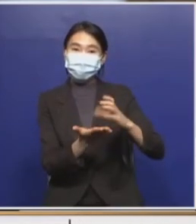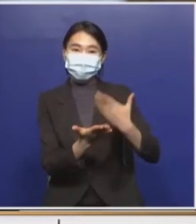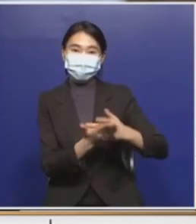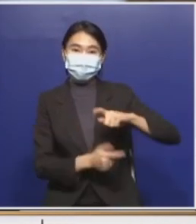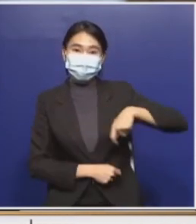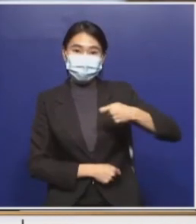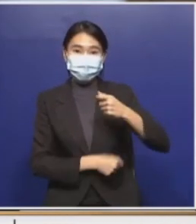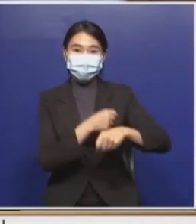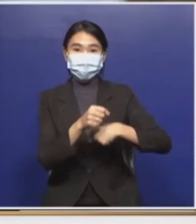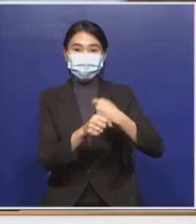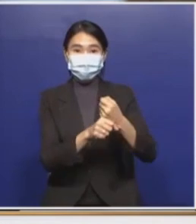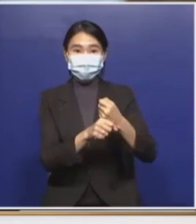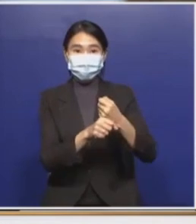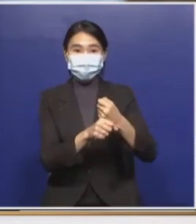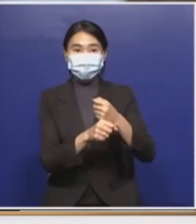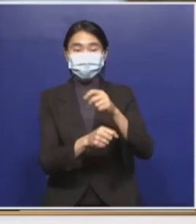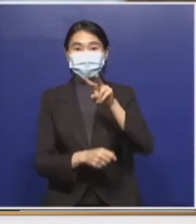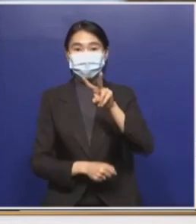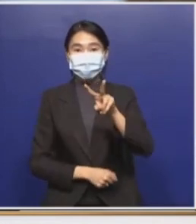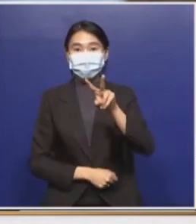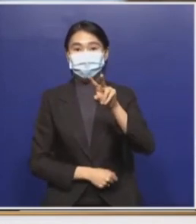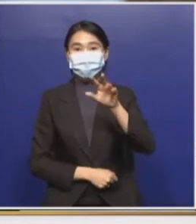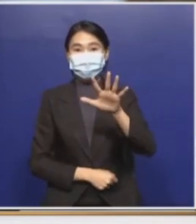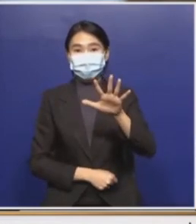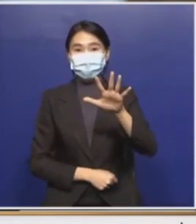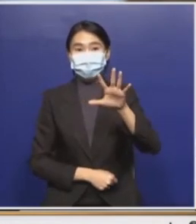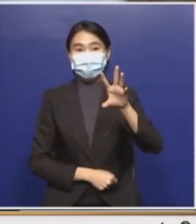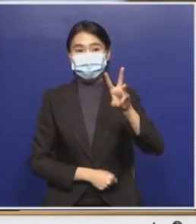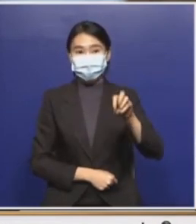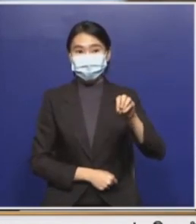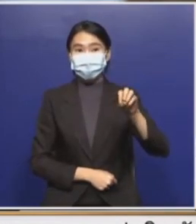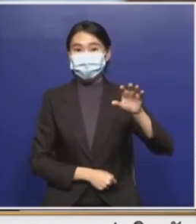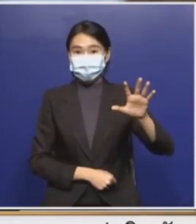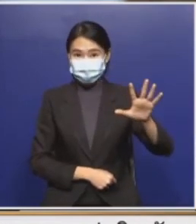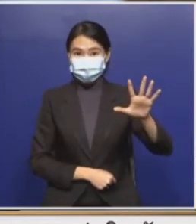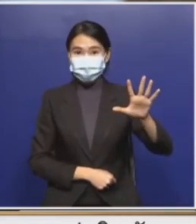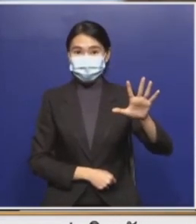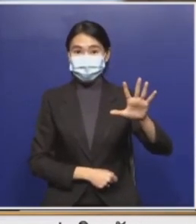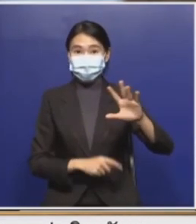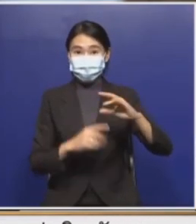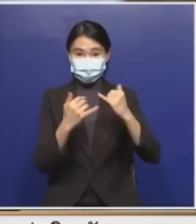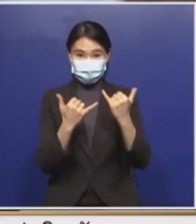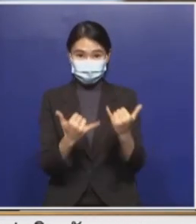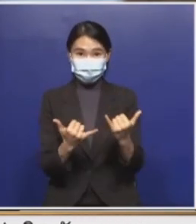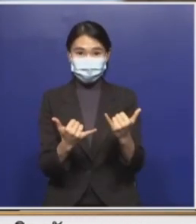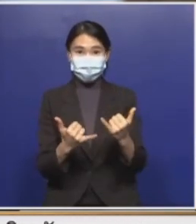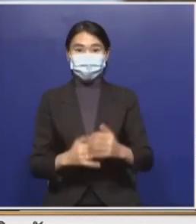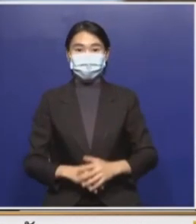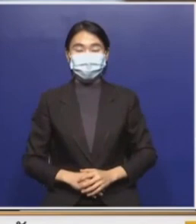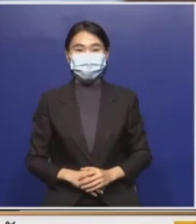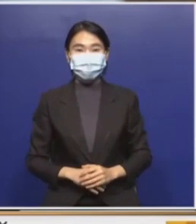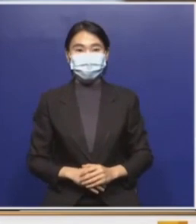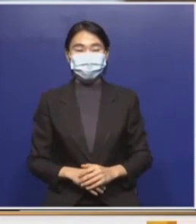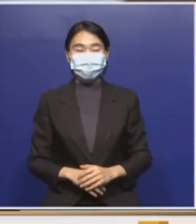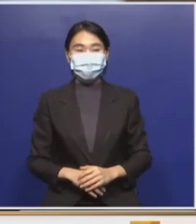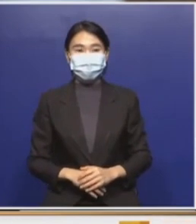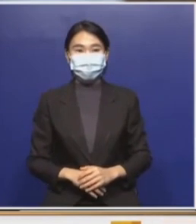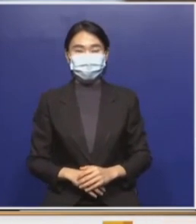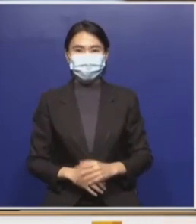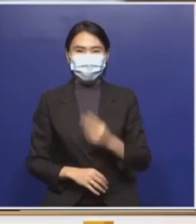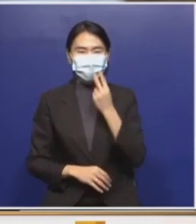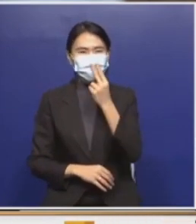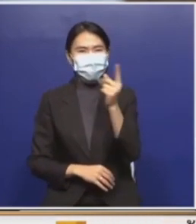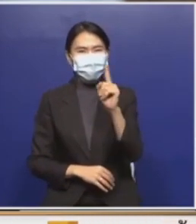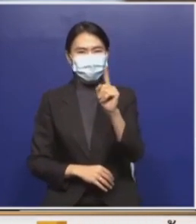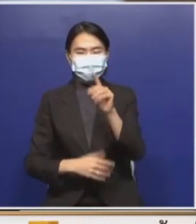ำปีพ.ศ. 2565ฉบับนี้ยังไม่สอดคล้